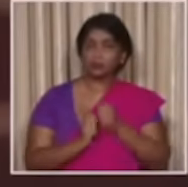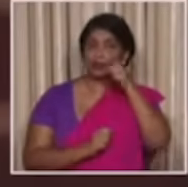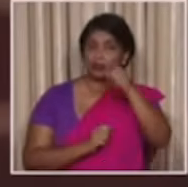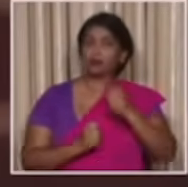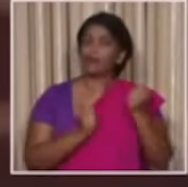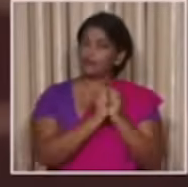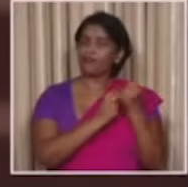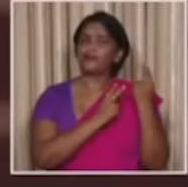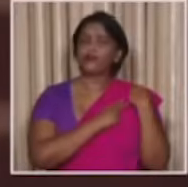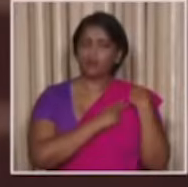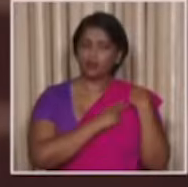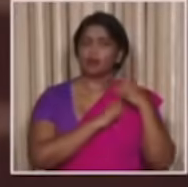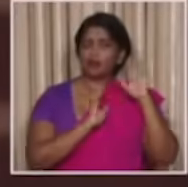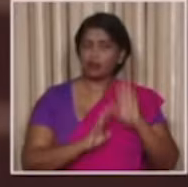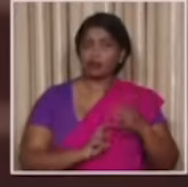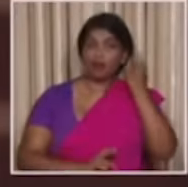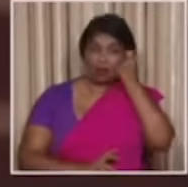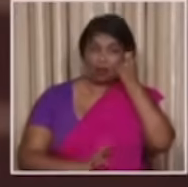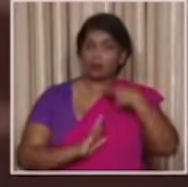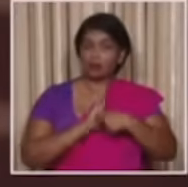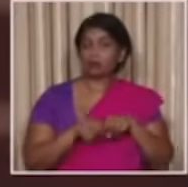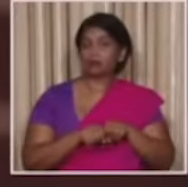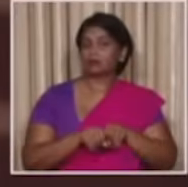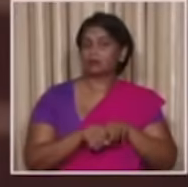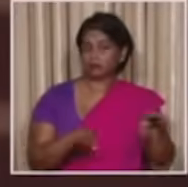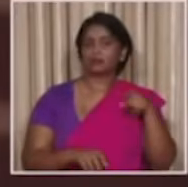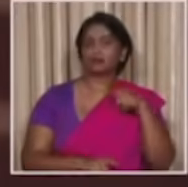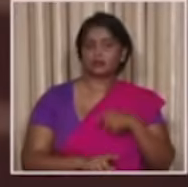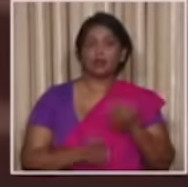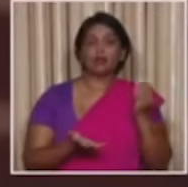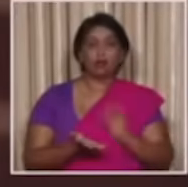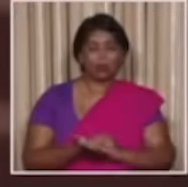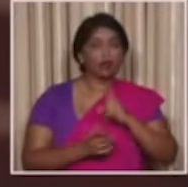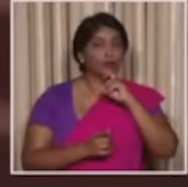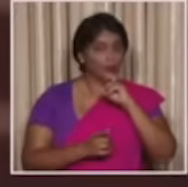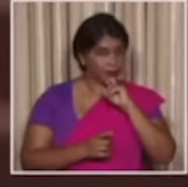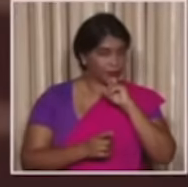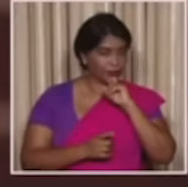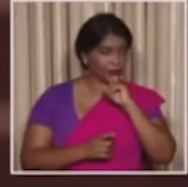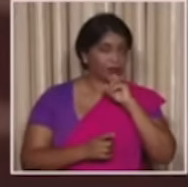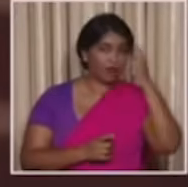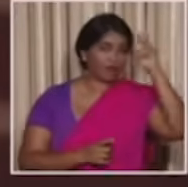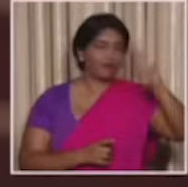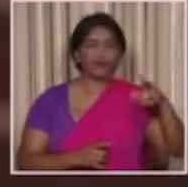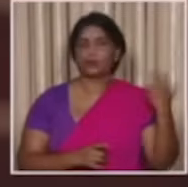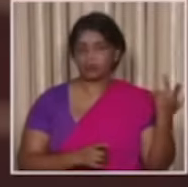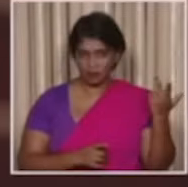ඔබතුමාගේ රාජකාරිය. හැබැයි මේ මතයක් රටේ හදන්න හදන්නේ නැවත මේ අධිකරණයේ විශ්වාසයක්